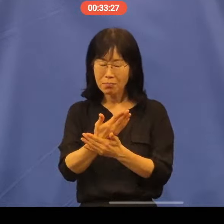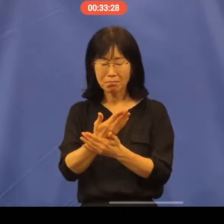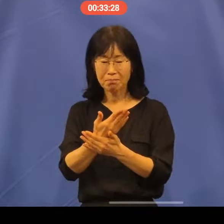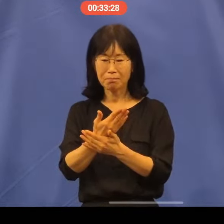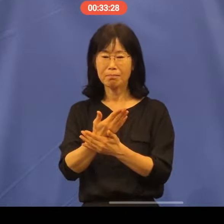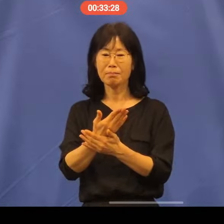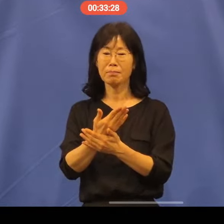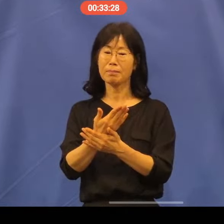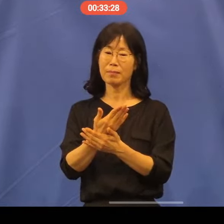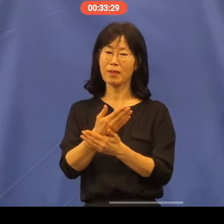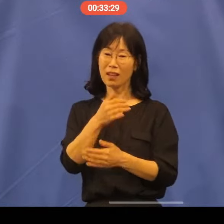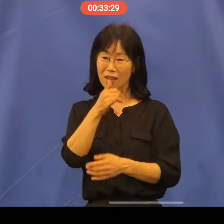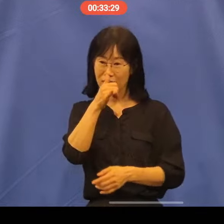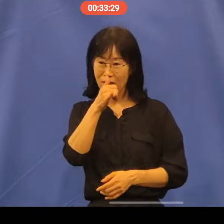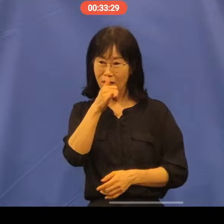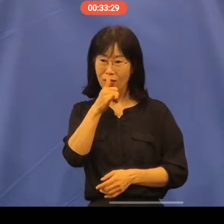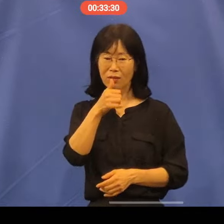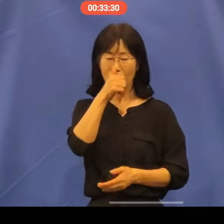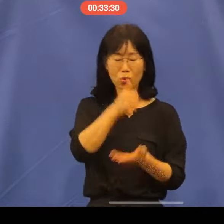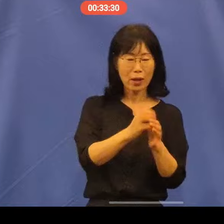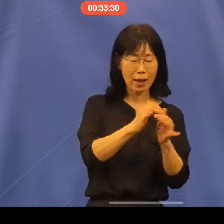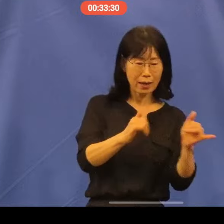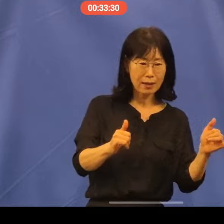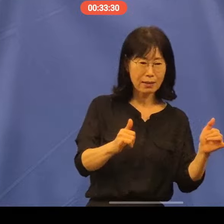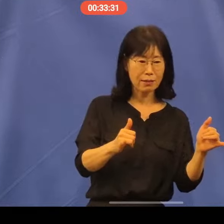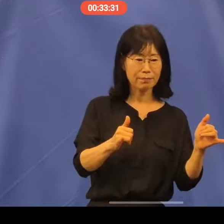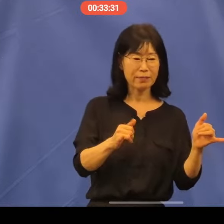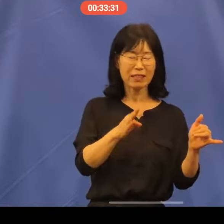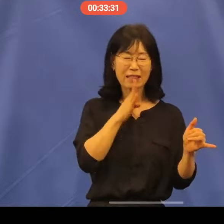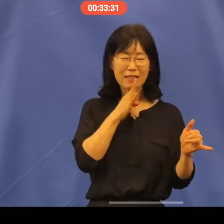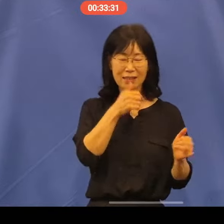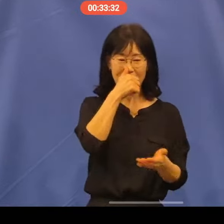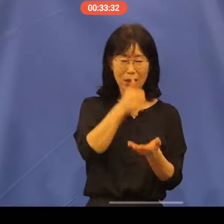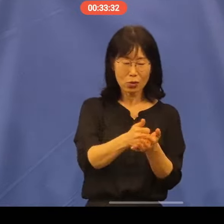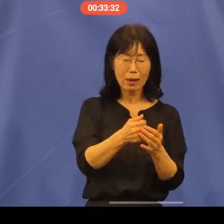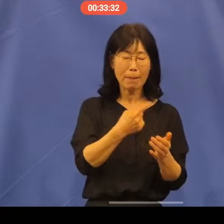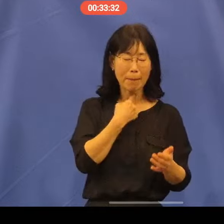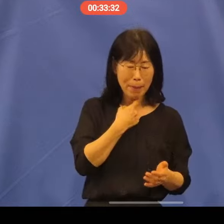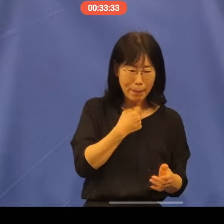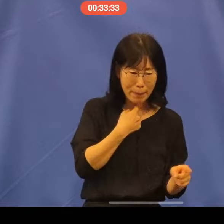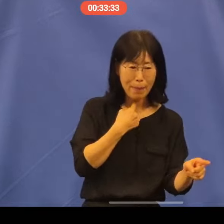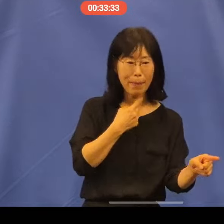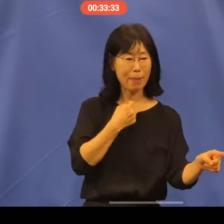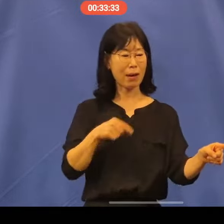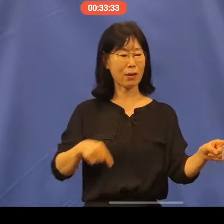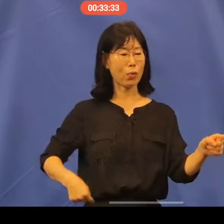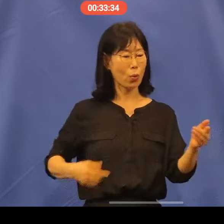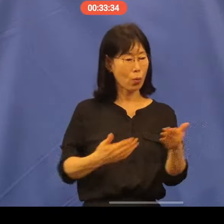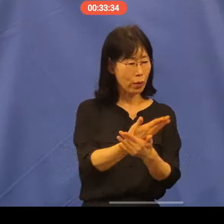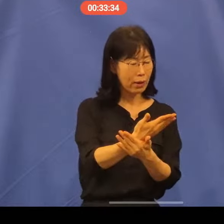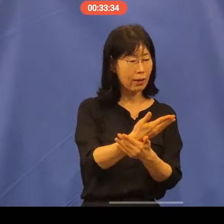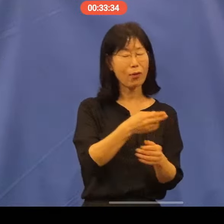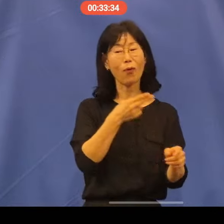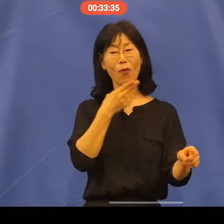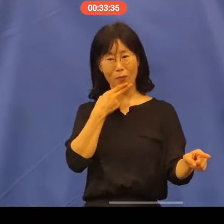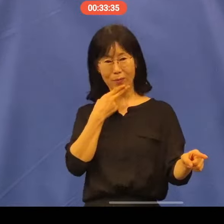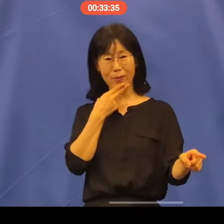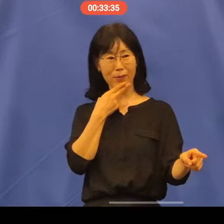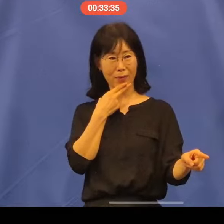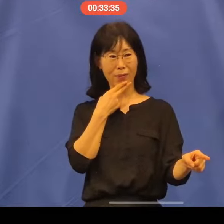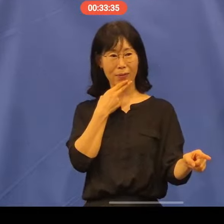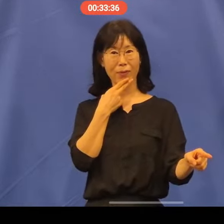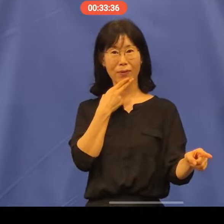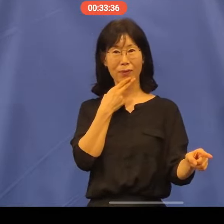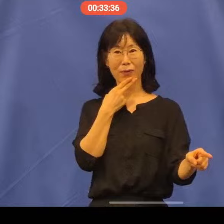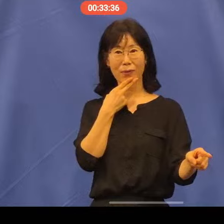근데 저 정도로 거룩함에 들어갔는데도 끊임없이 하나님 앞에 자비와 긍휼을 구하는 회개를 하는 사람들은